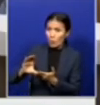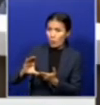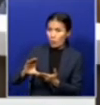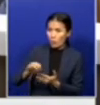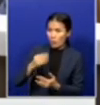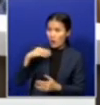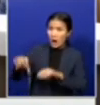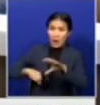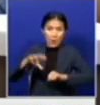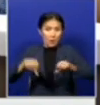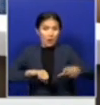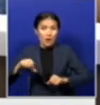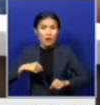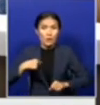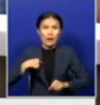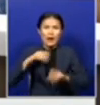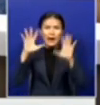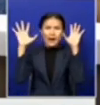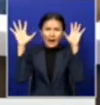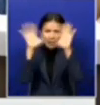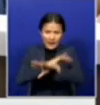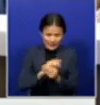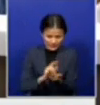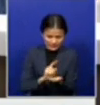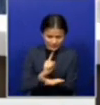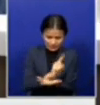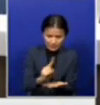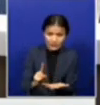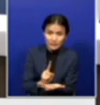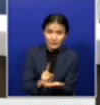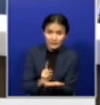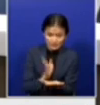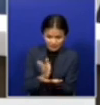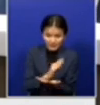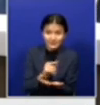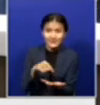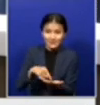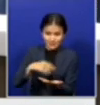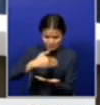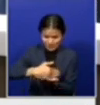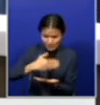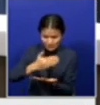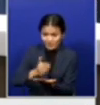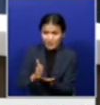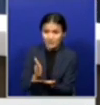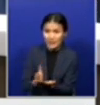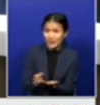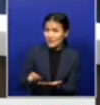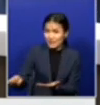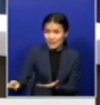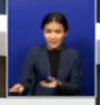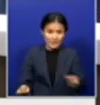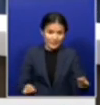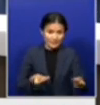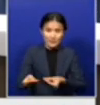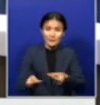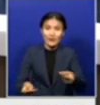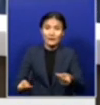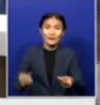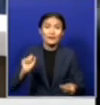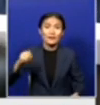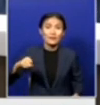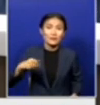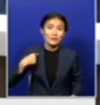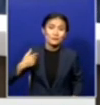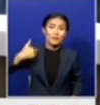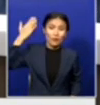ะฮะให้บทบาททางด้านผลประโยชน์ทางการเมืองนะฮะ